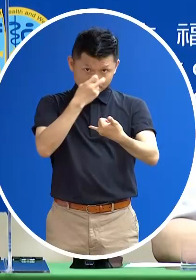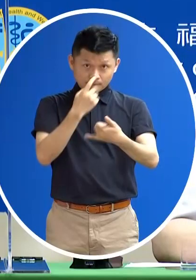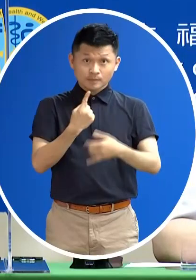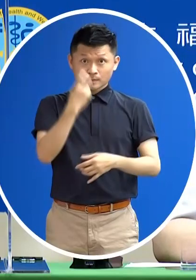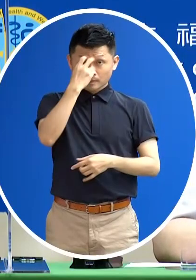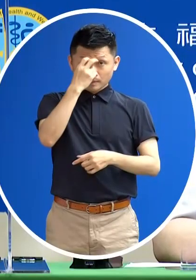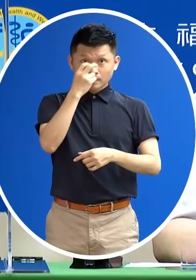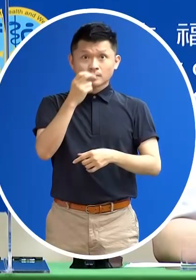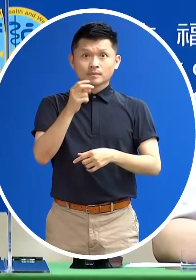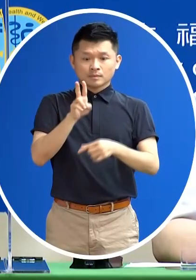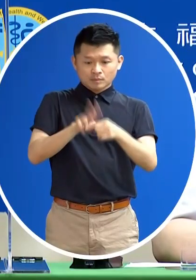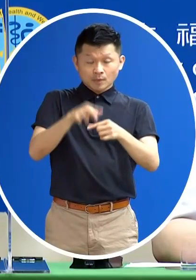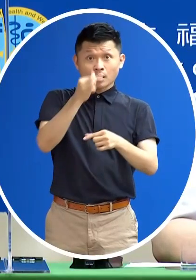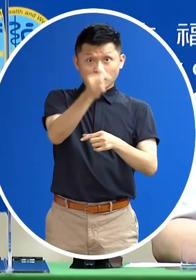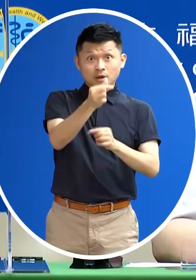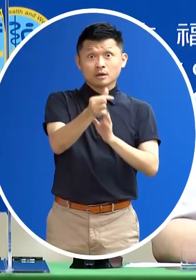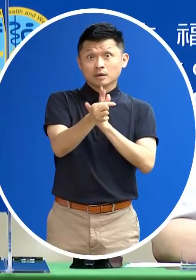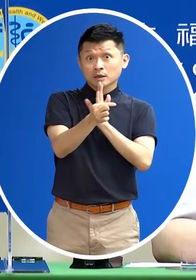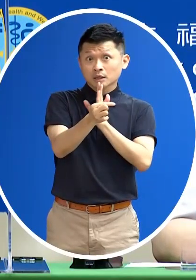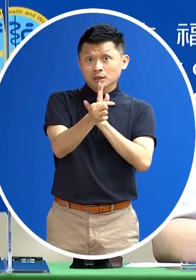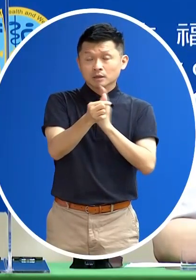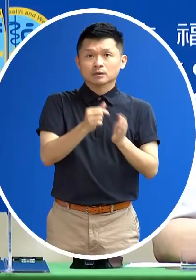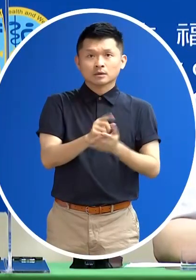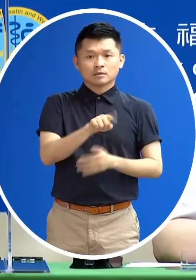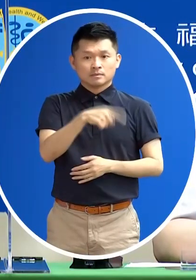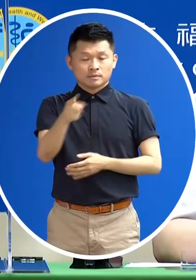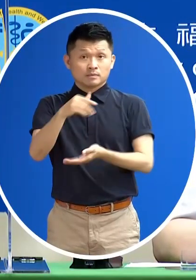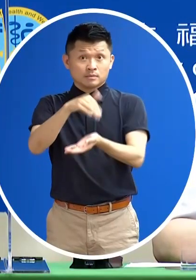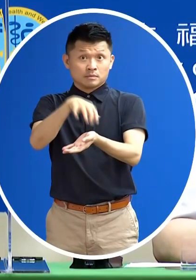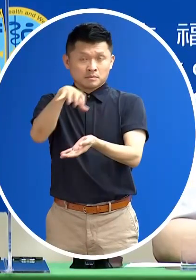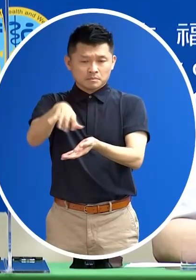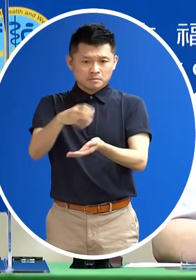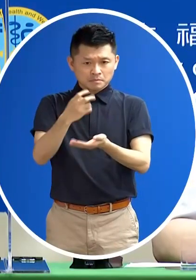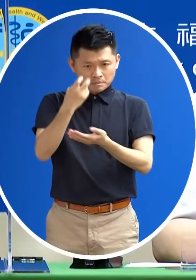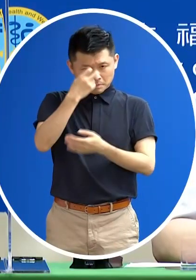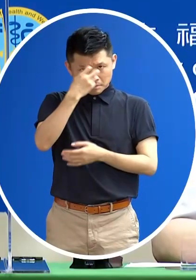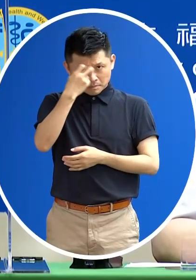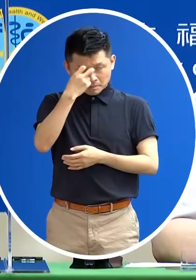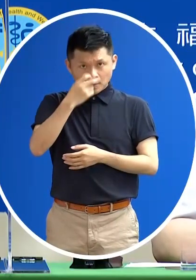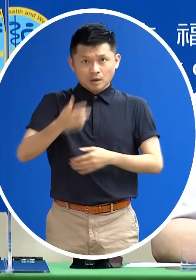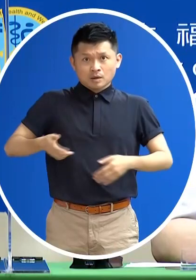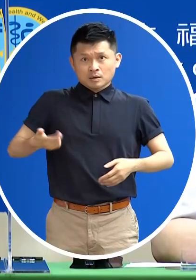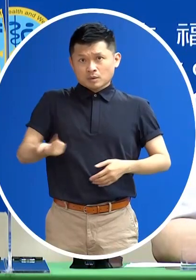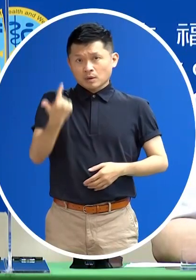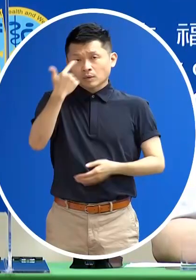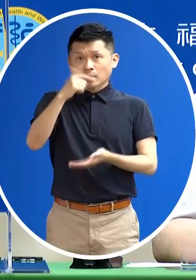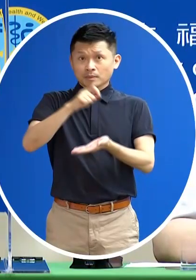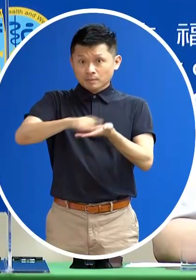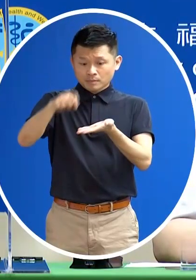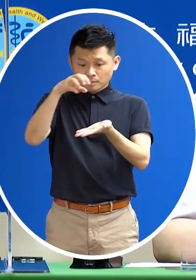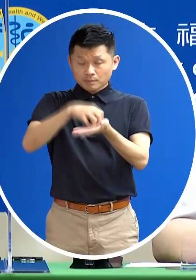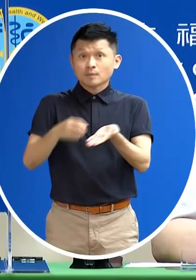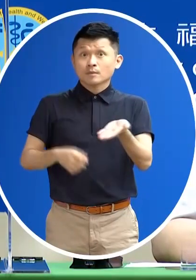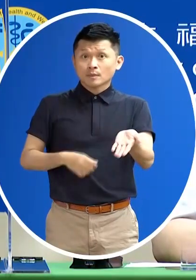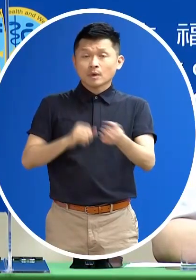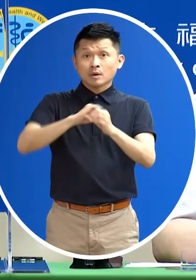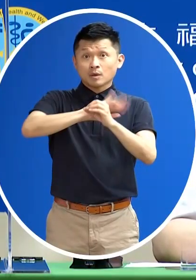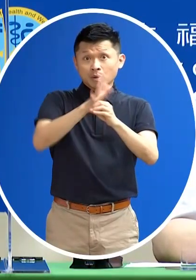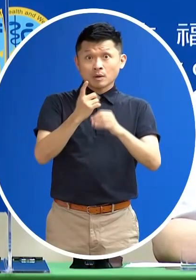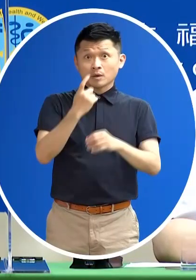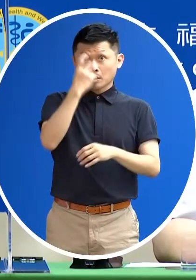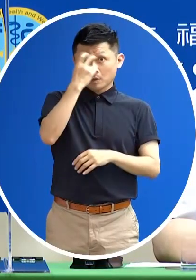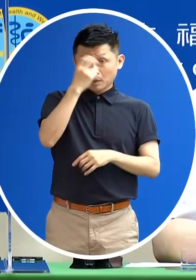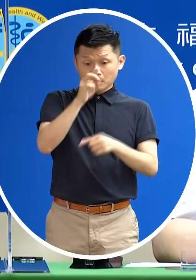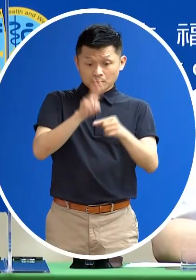筛阳性的一个情形，所以后续这个诊所这边相验进行开立的诊断书是有写新冠快